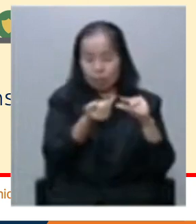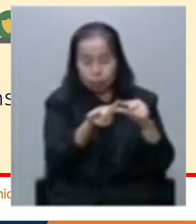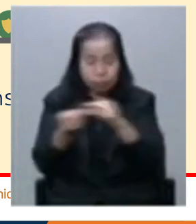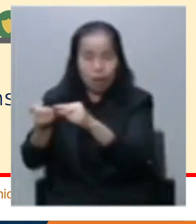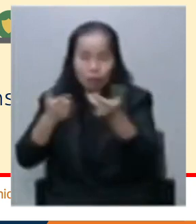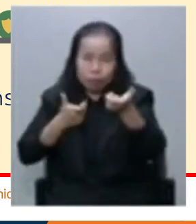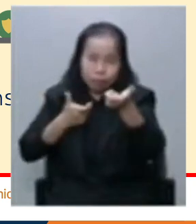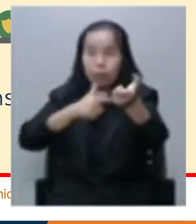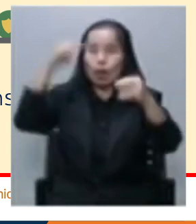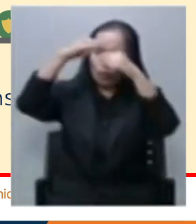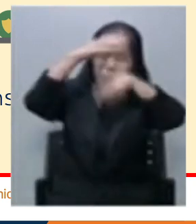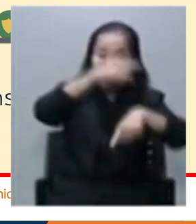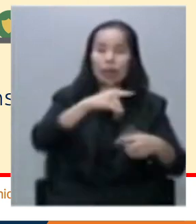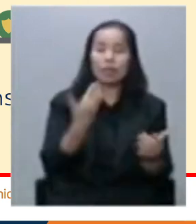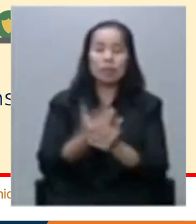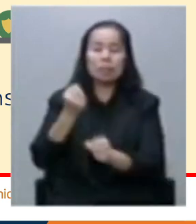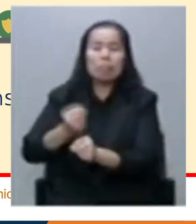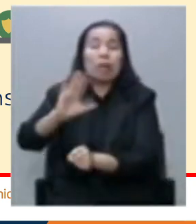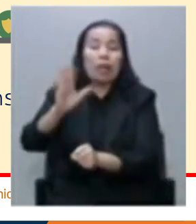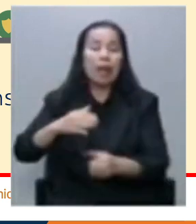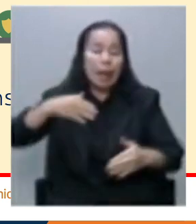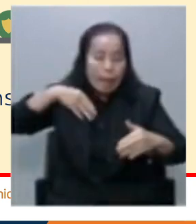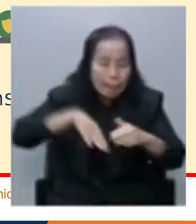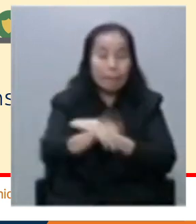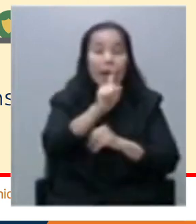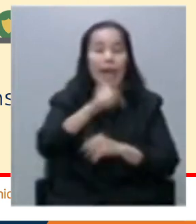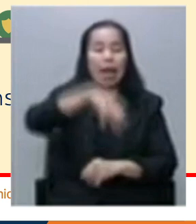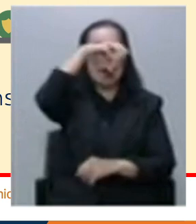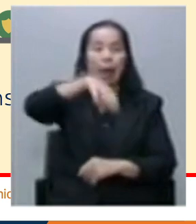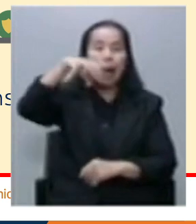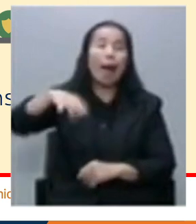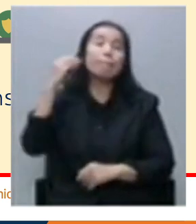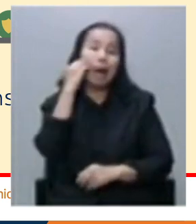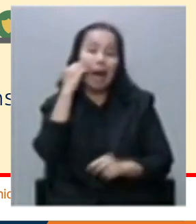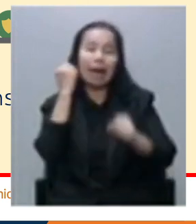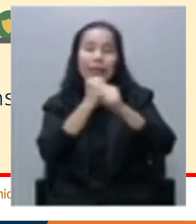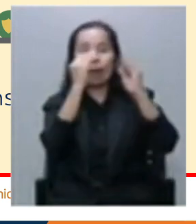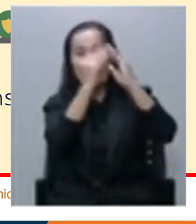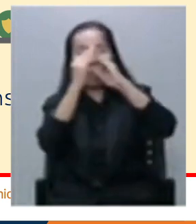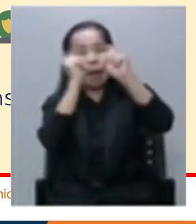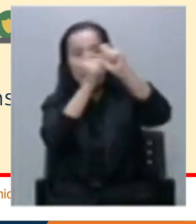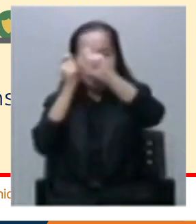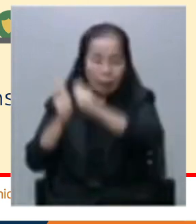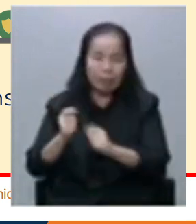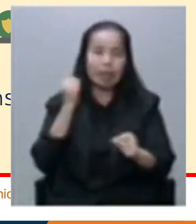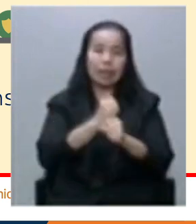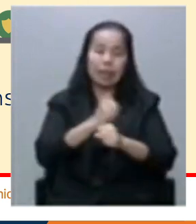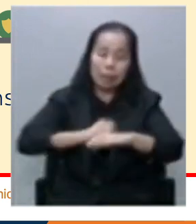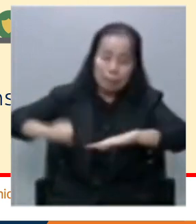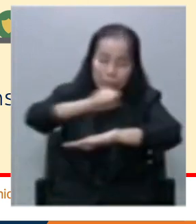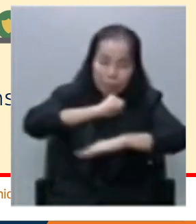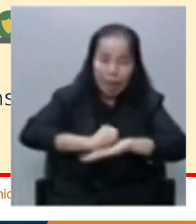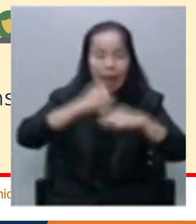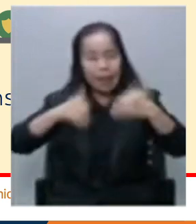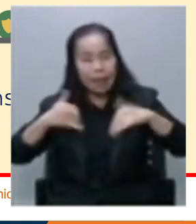บาทไม่ทําซะงั้นครับเอาไปซ่อมบ้านพักนะครับเอาไปซ่อมแซมลานสวนสนามอีกโ